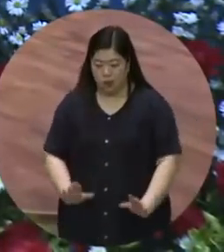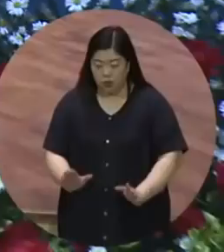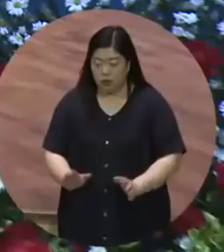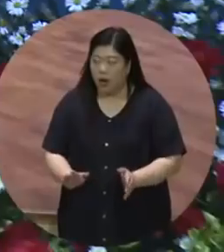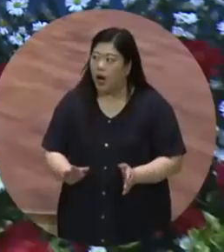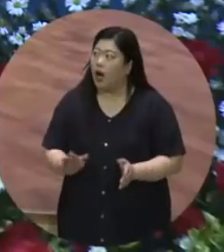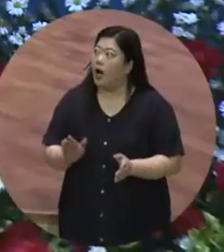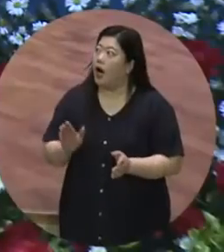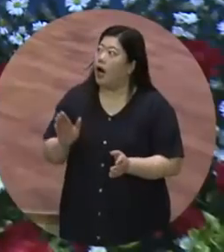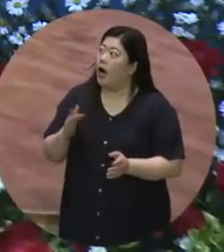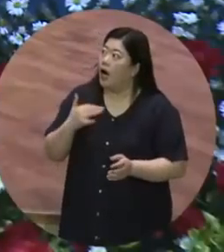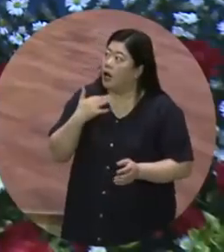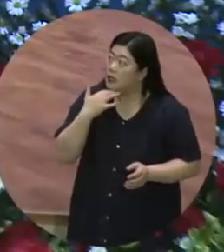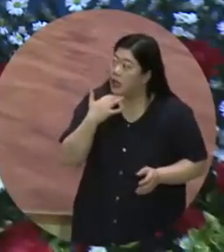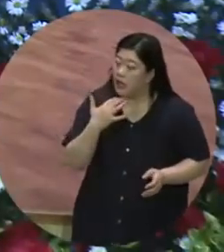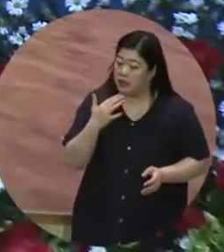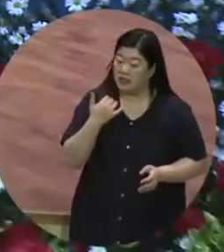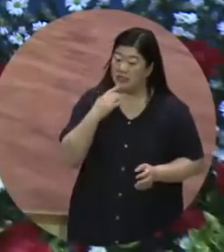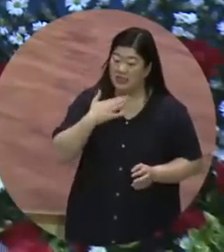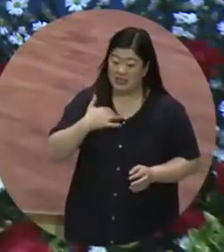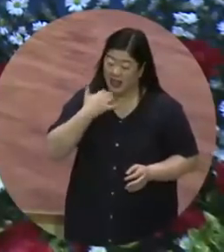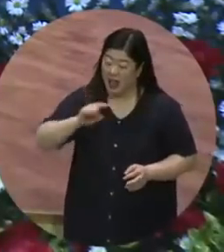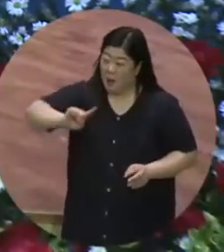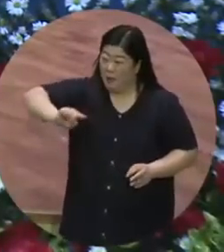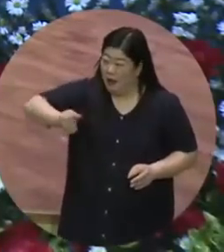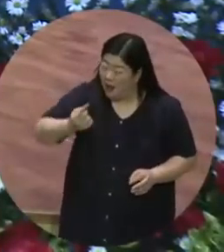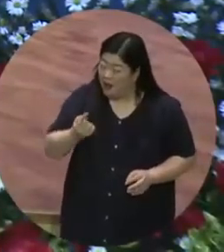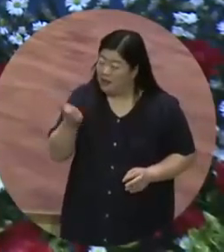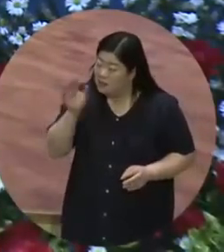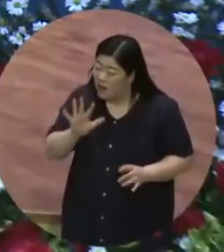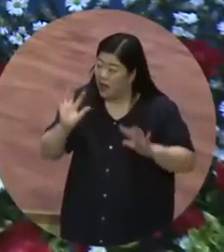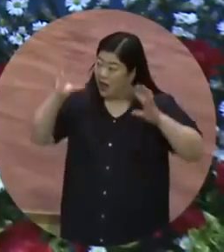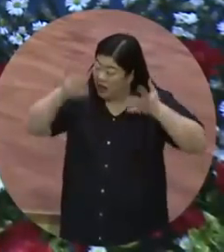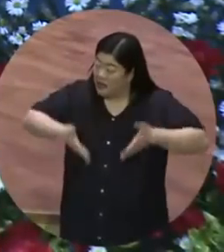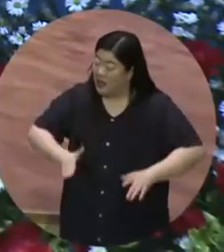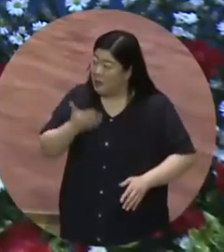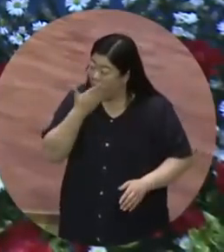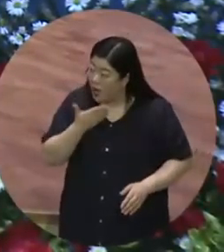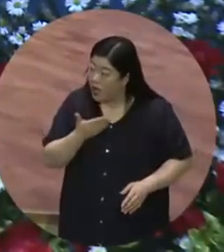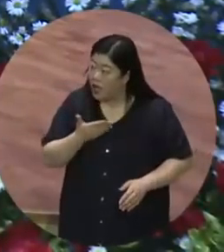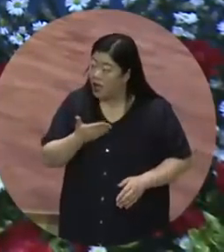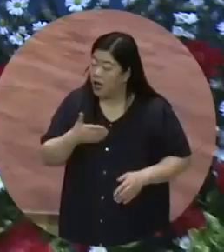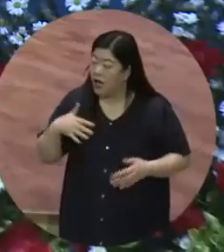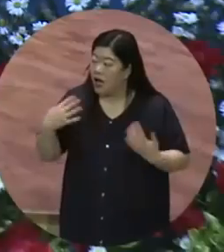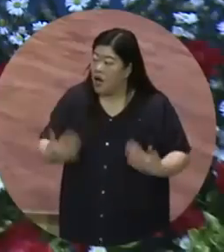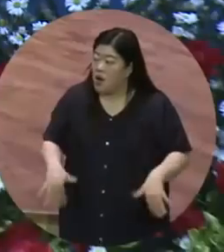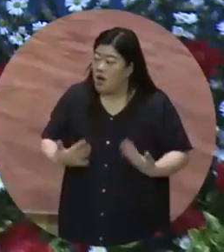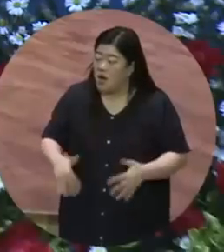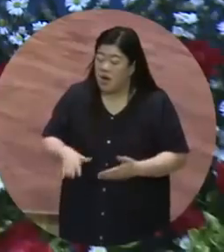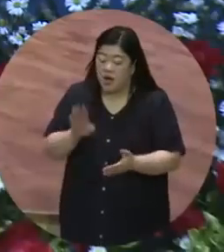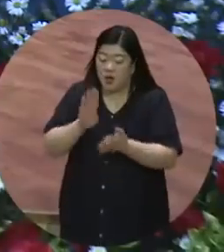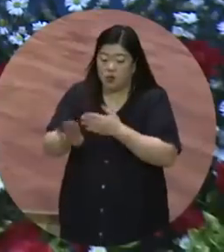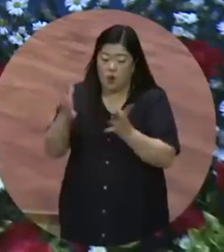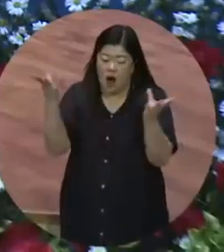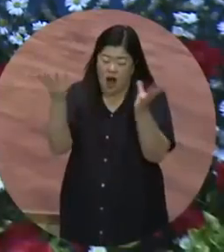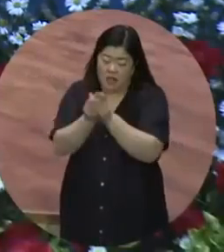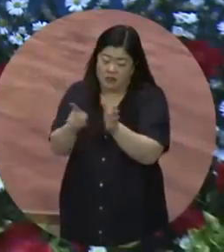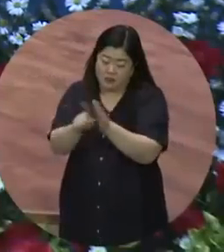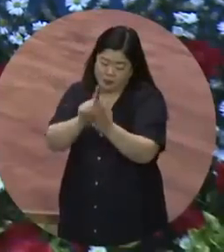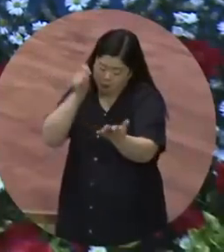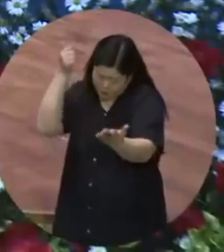달라졌어요. 완전히 바뀌어버렸어요. 독자 이삭을 바치라고 하는 하나님 말씀 앞에